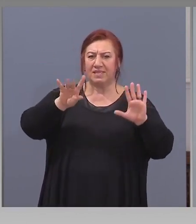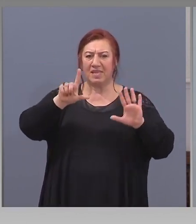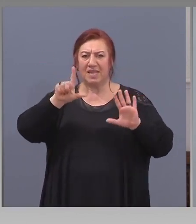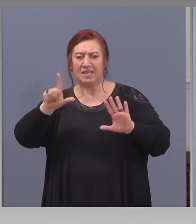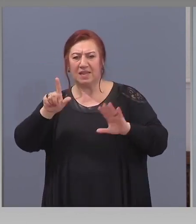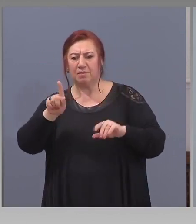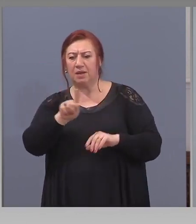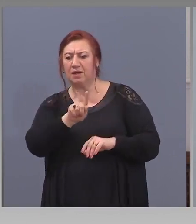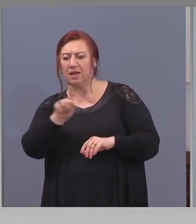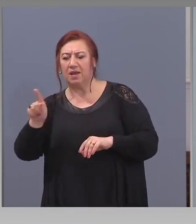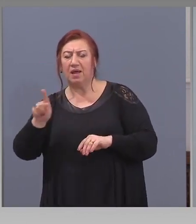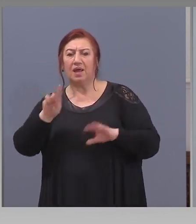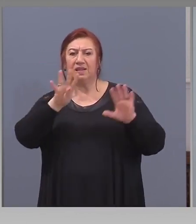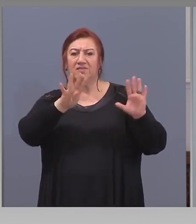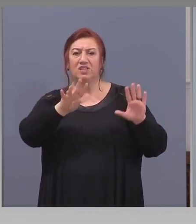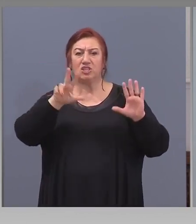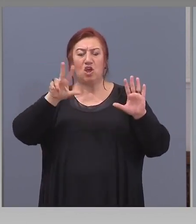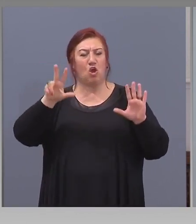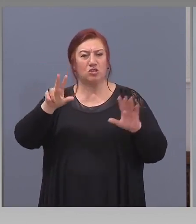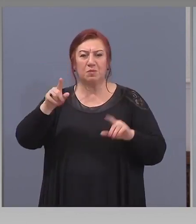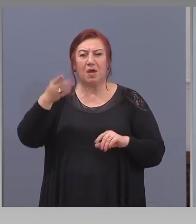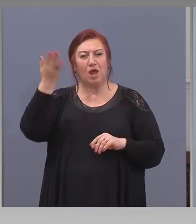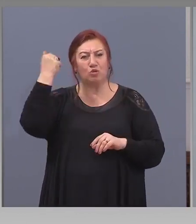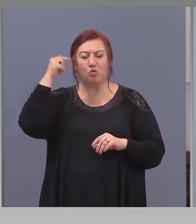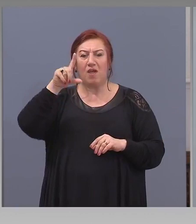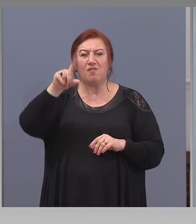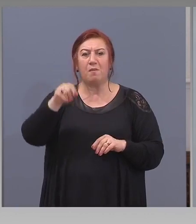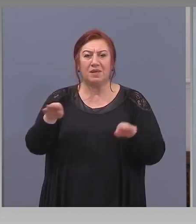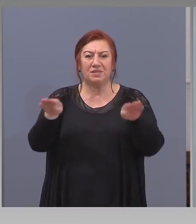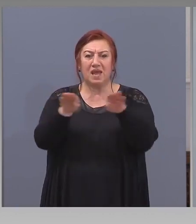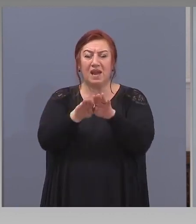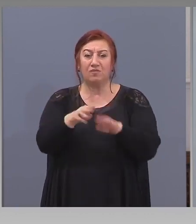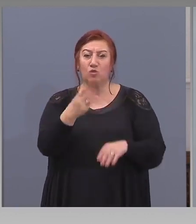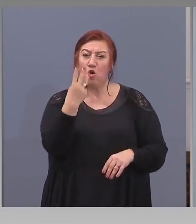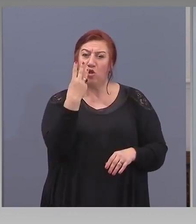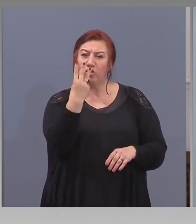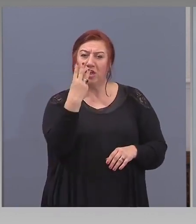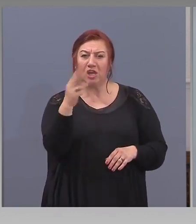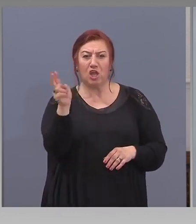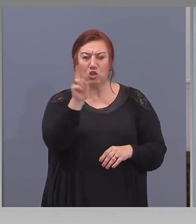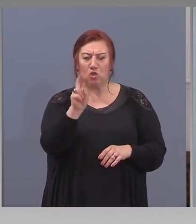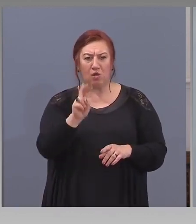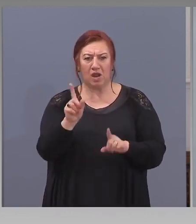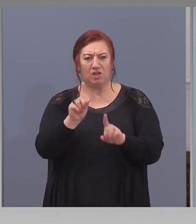8-ма беше, когато пенсиите станаха 3 долара. Това не е много далече.